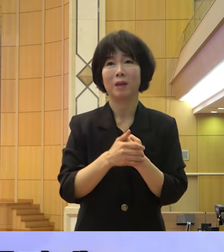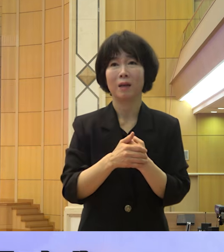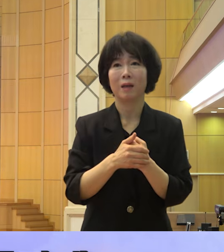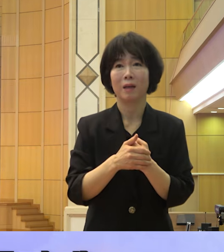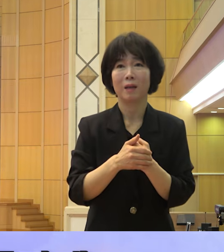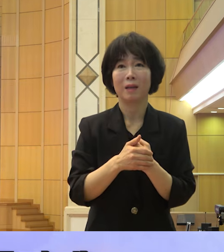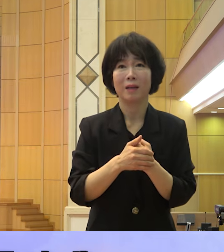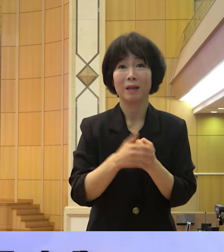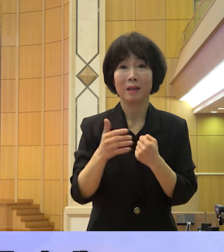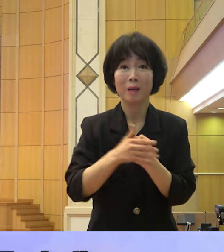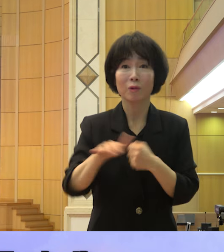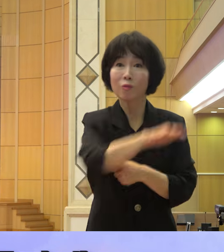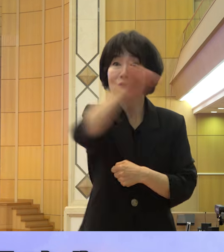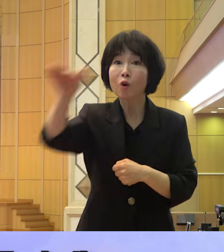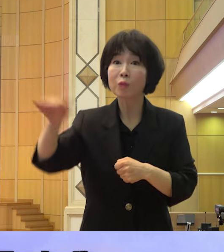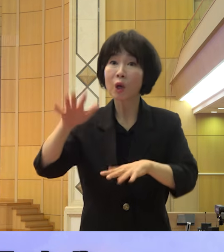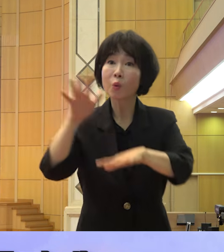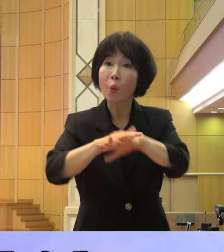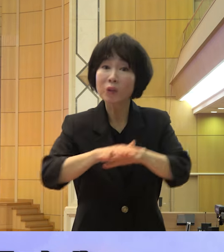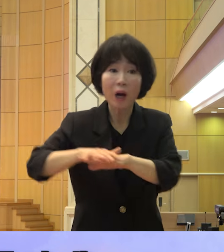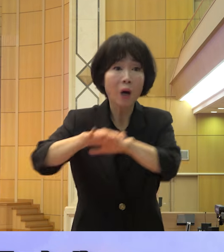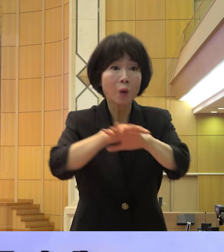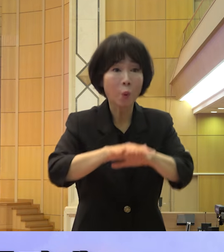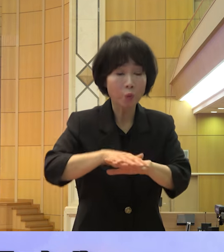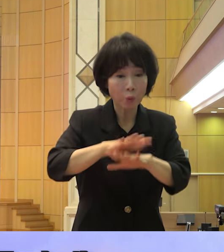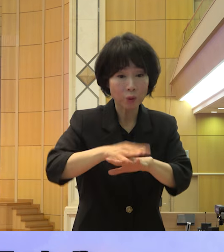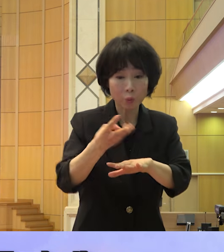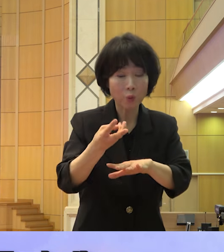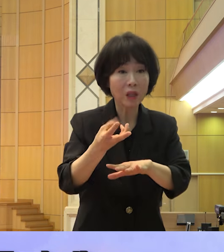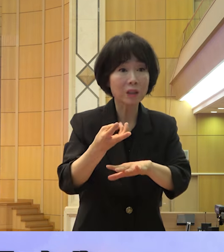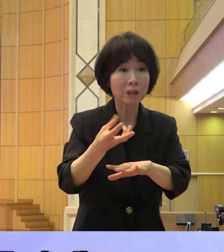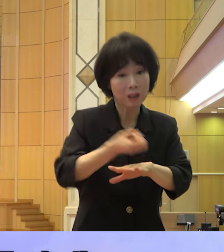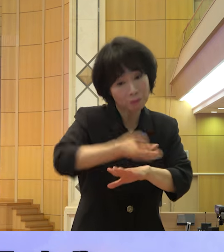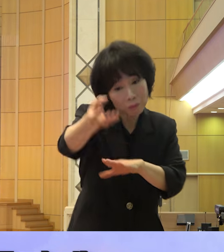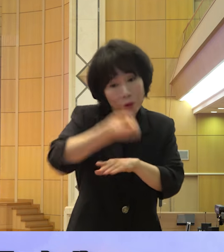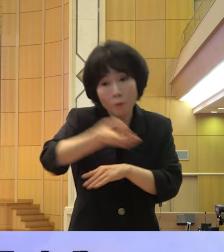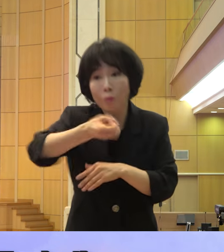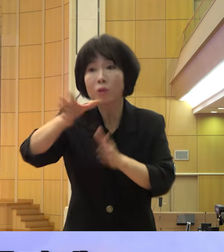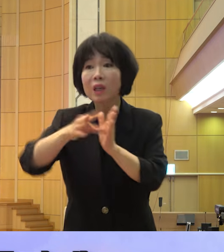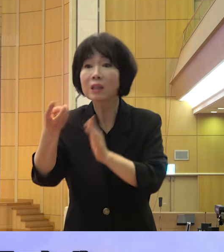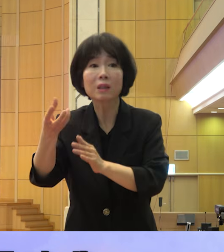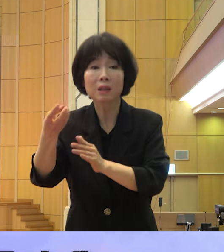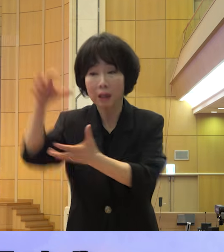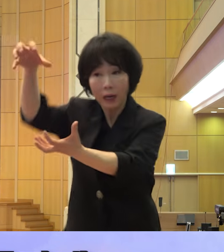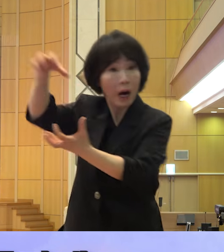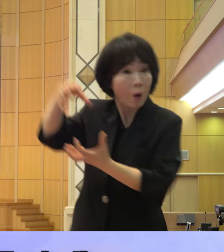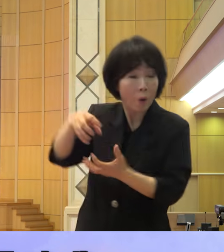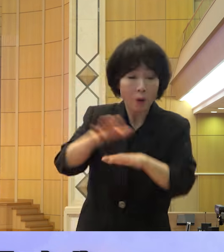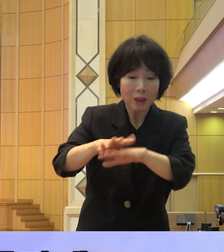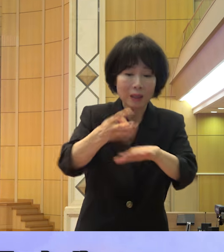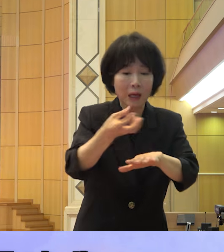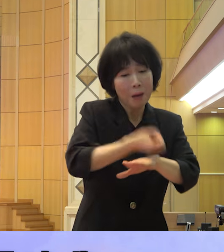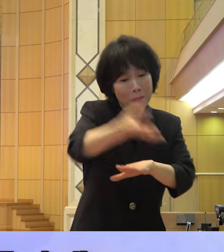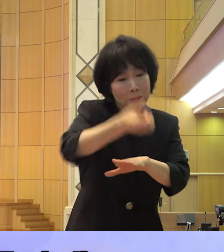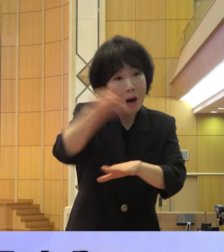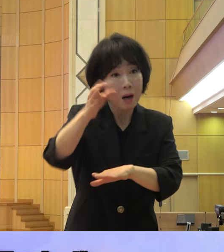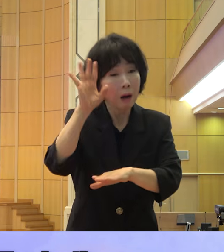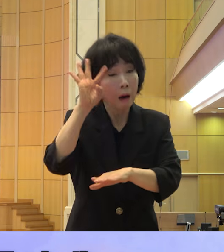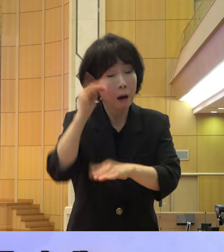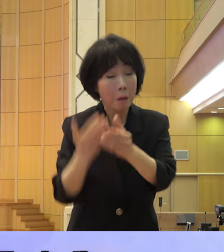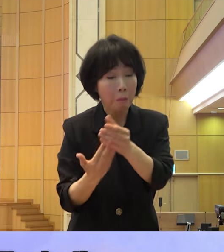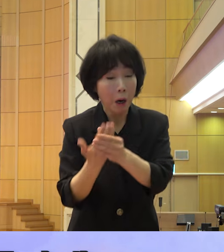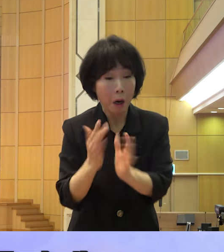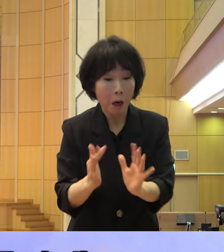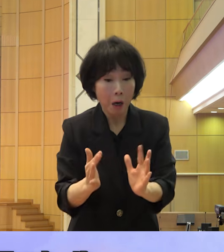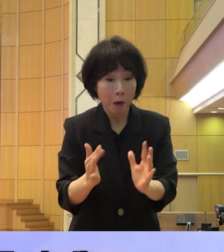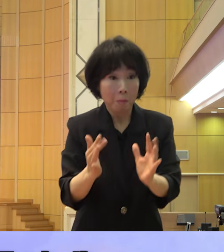그러니 농사 질 때 씨앗이 어디서 나왔어요? 곡간에서 나와가지고 땅에 심어져서 싹이나 자라가지고